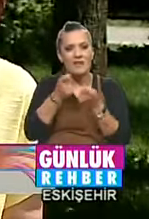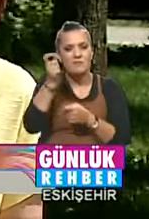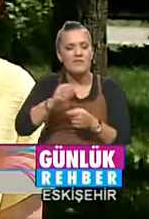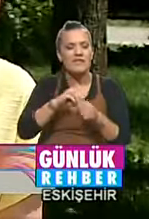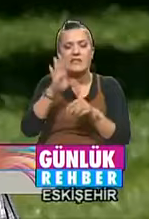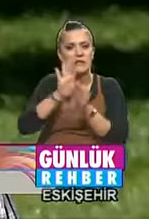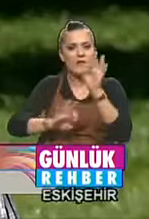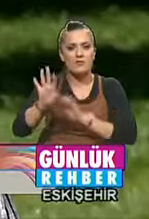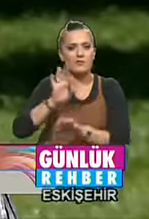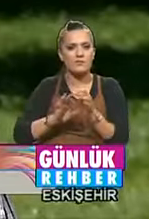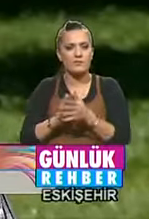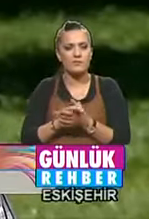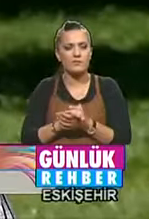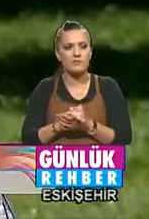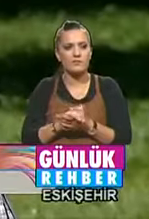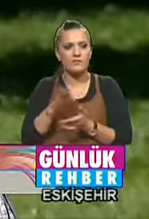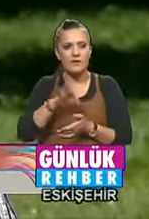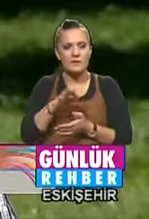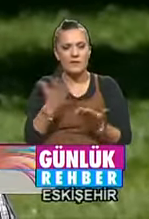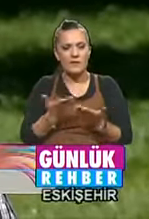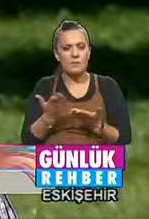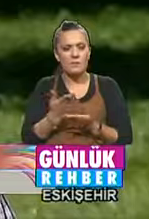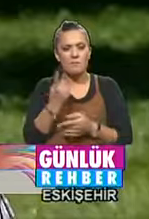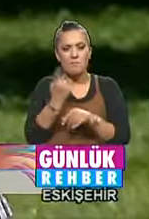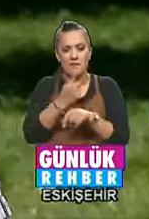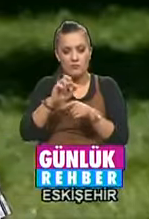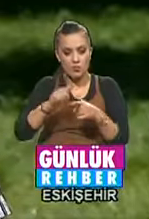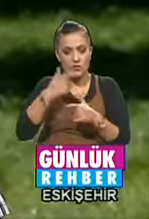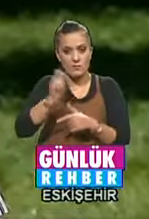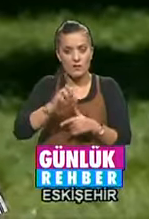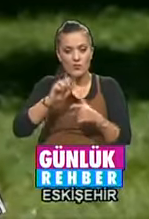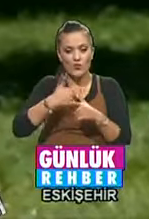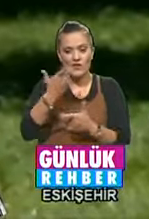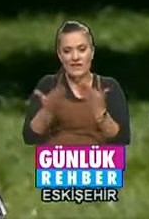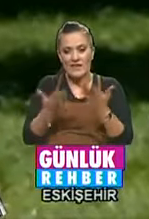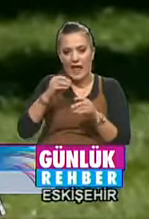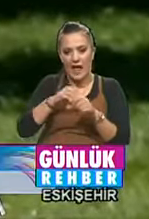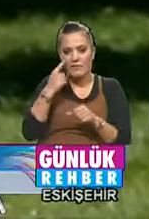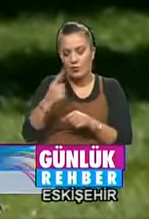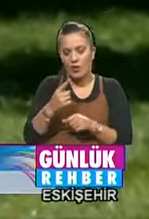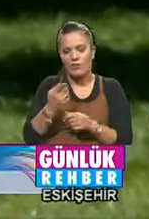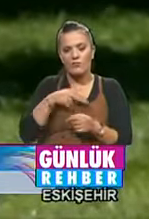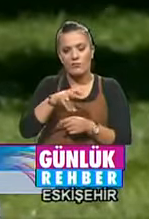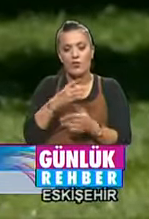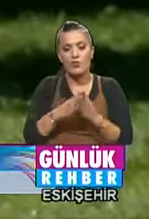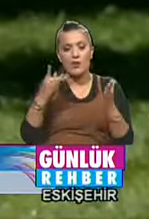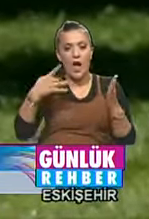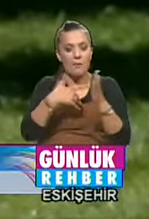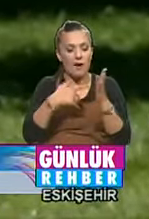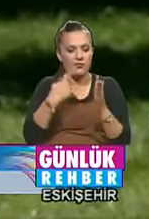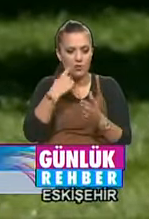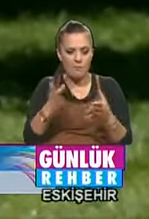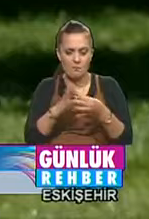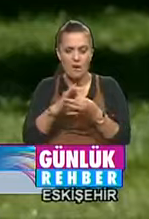Evet. Şimdi tabii bir proje yaparken proje değerlerinden hareket edersiniz. Büyük amaçlarınızdan hareket